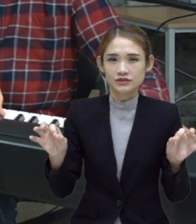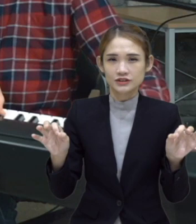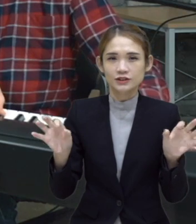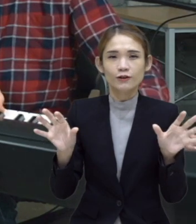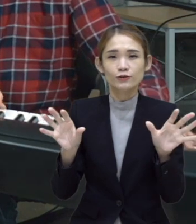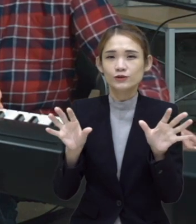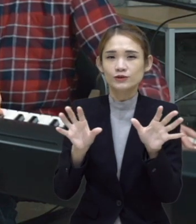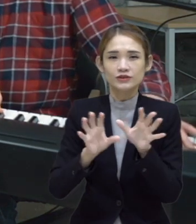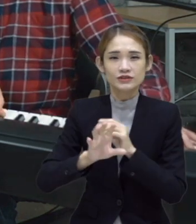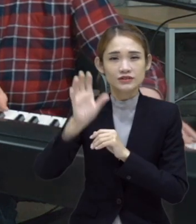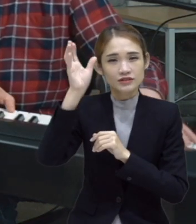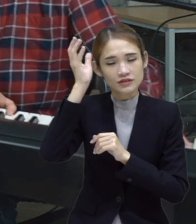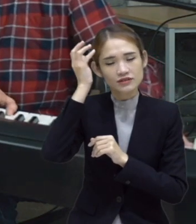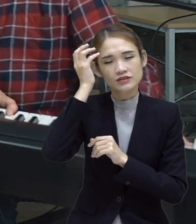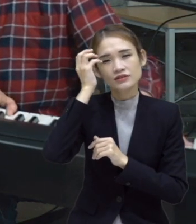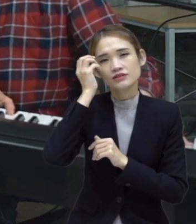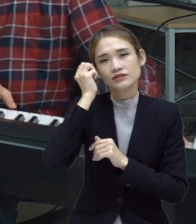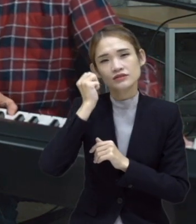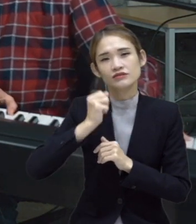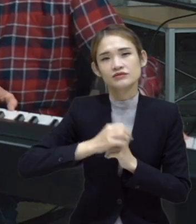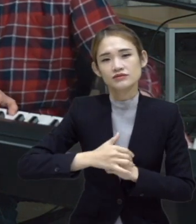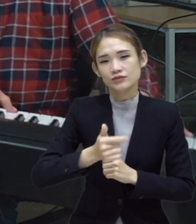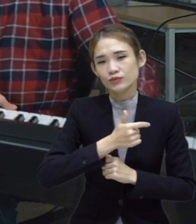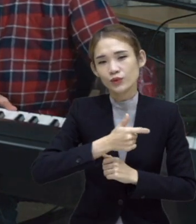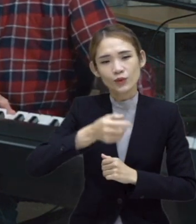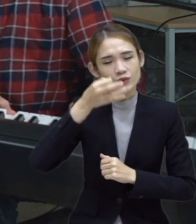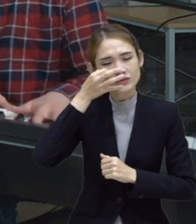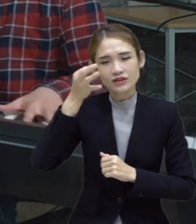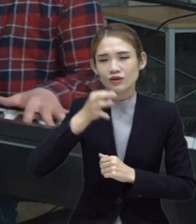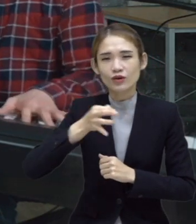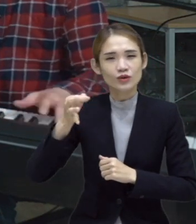짧은 기억은 너무나